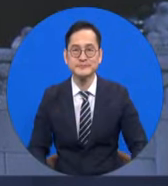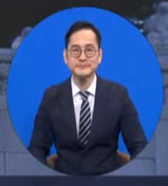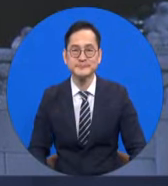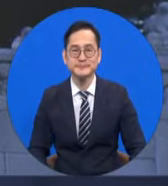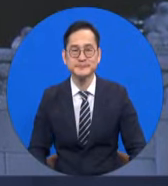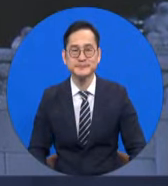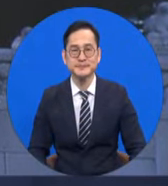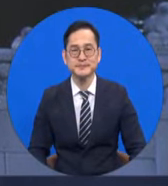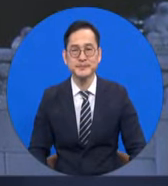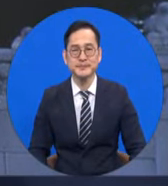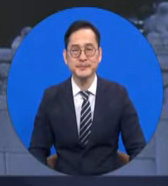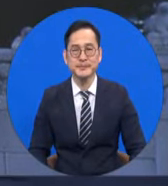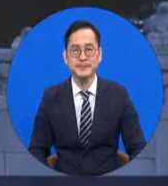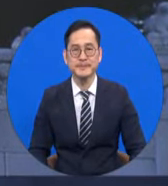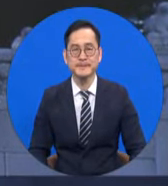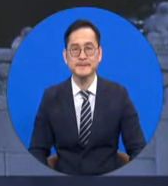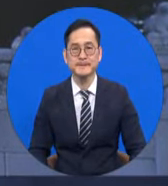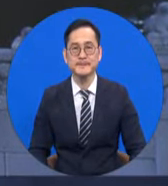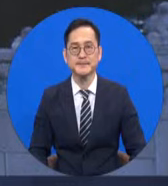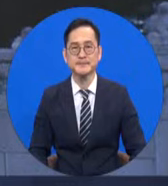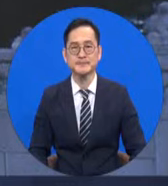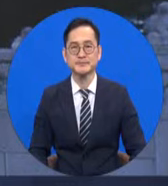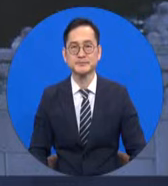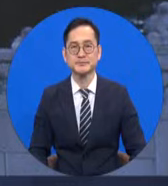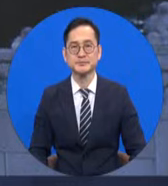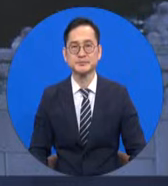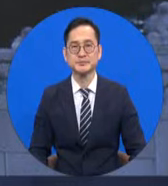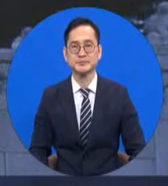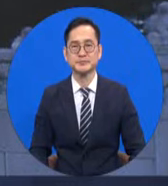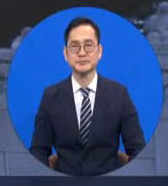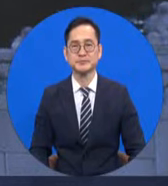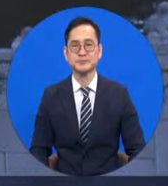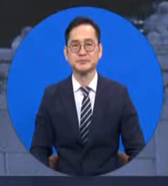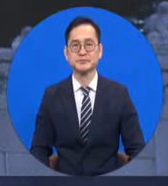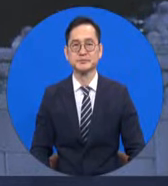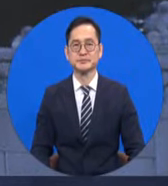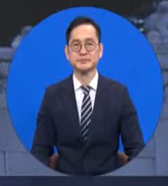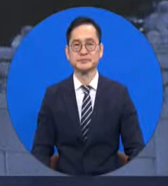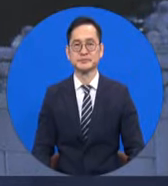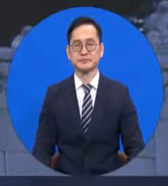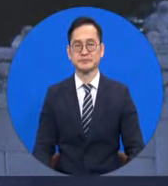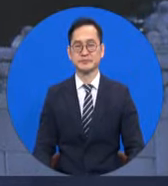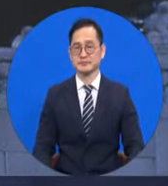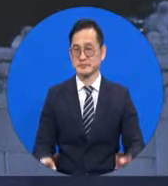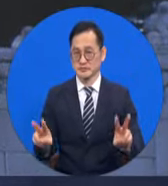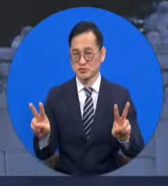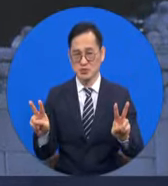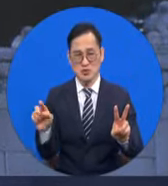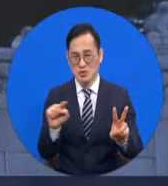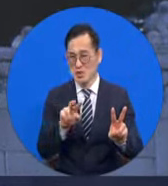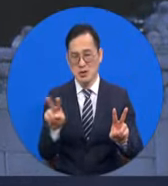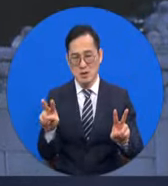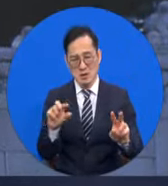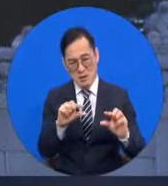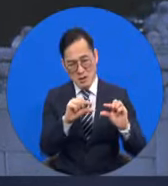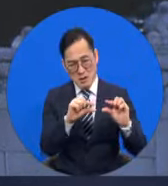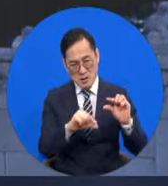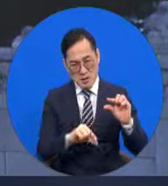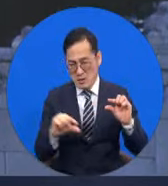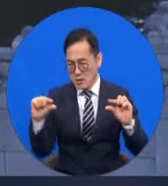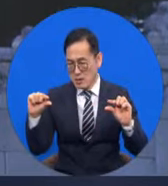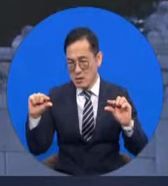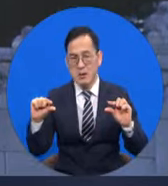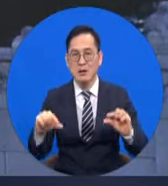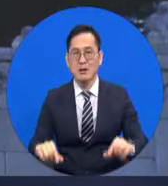접전 양상을 펼치고 있는 그런 상황입니다. 어느 곳 하나 호락호락한 곳은 없다라는 얘기가 이제 나오고 있는 상황인데 정익준